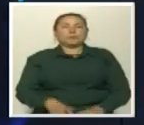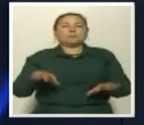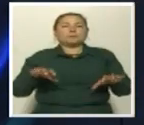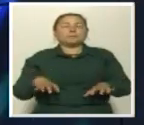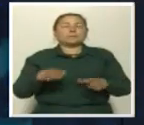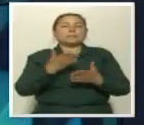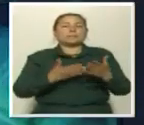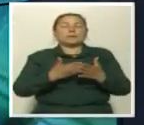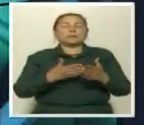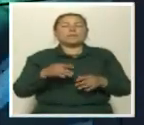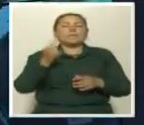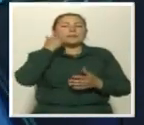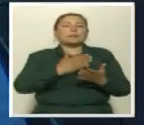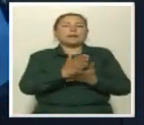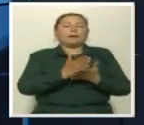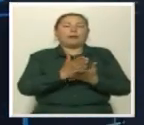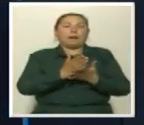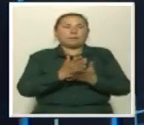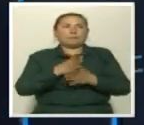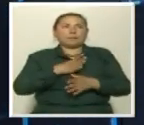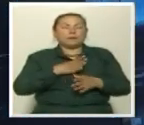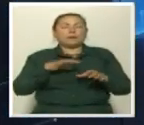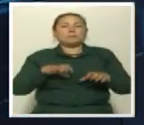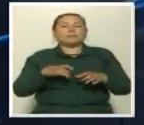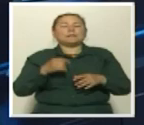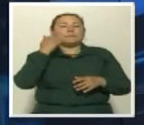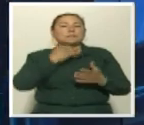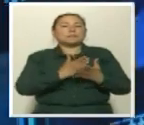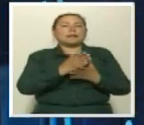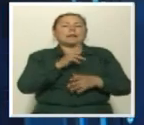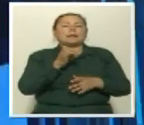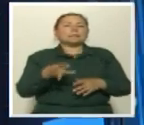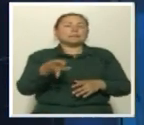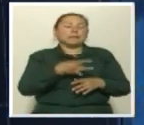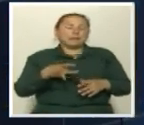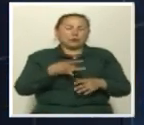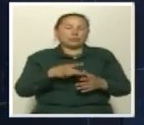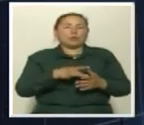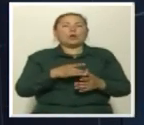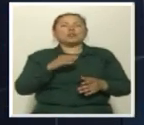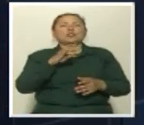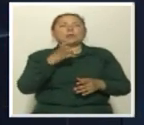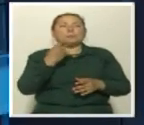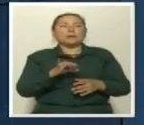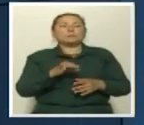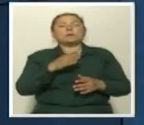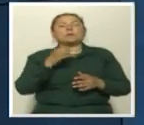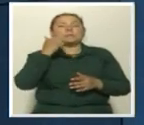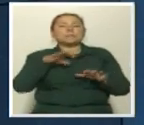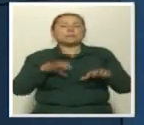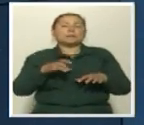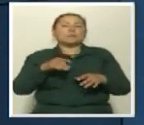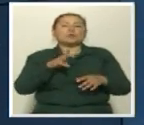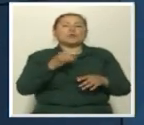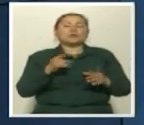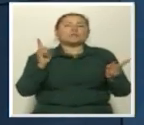Председатель Совета ветеранов Магаславской области Серикбай Тулетов, председатель Совета ветеранов Каракианского района, ветеран села Житыбай, председатель Совета ветеранов села